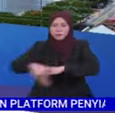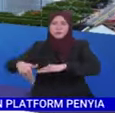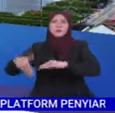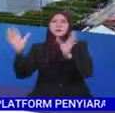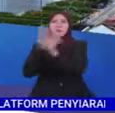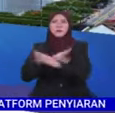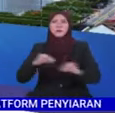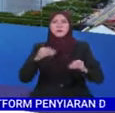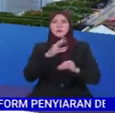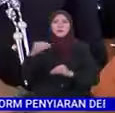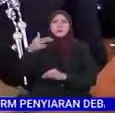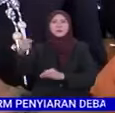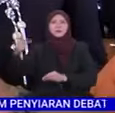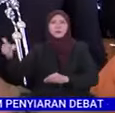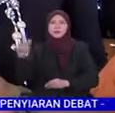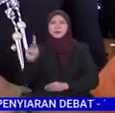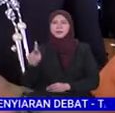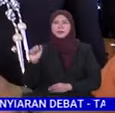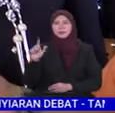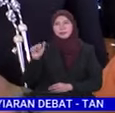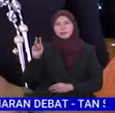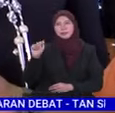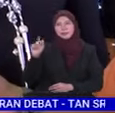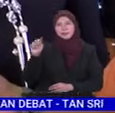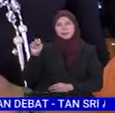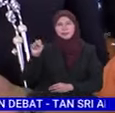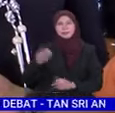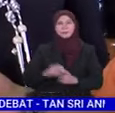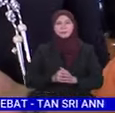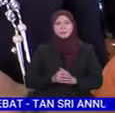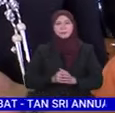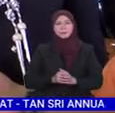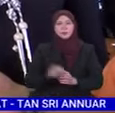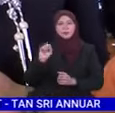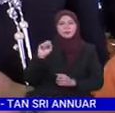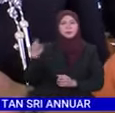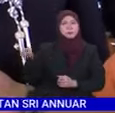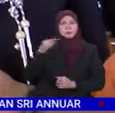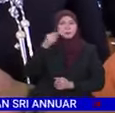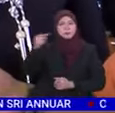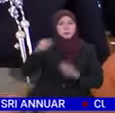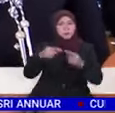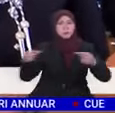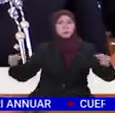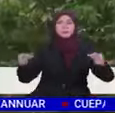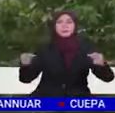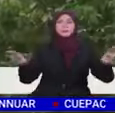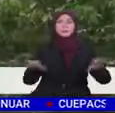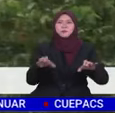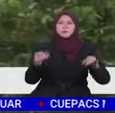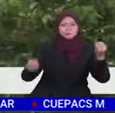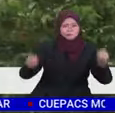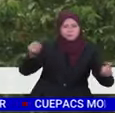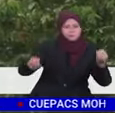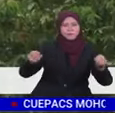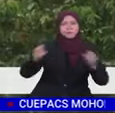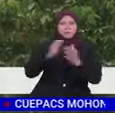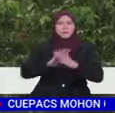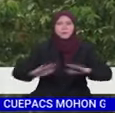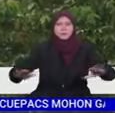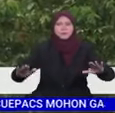Indonesia Hai jelas Dato Sri Siti hazani keputusan itu dibuat bagi mengimbangi keperluan